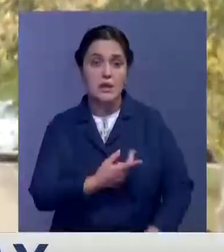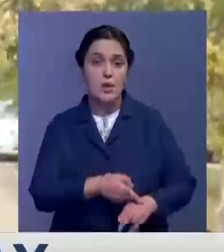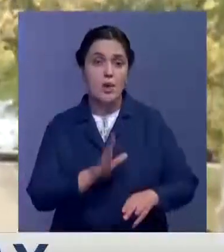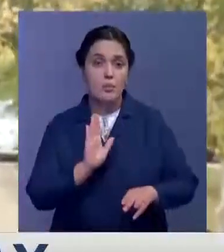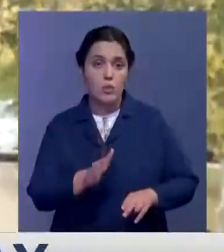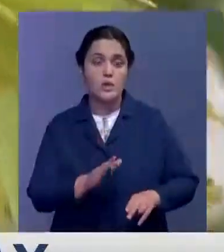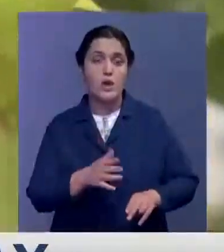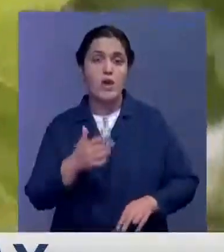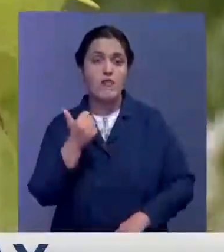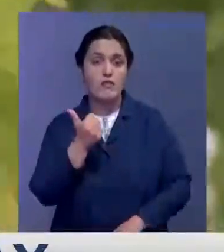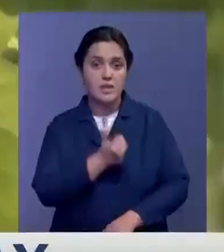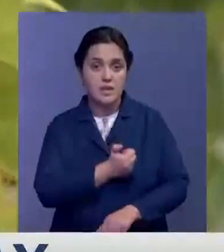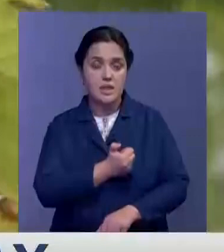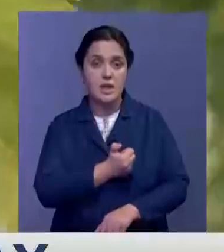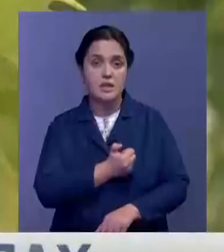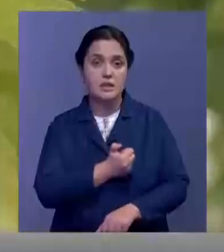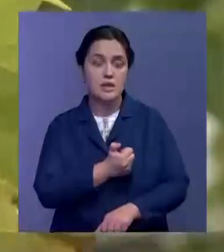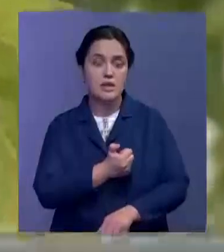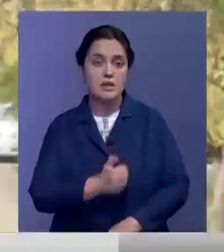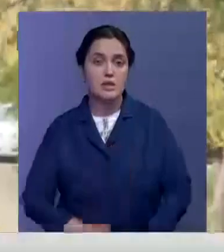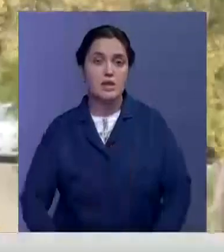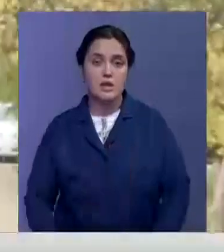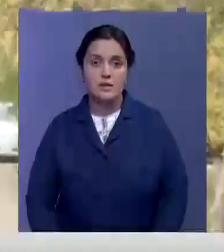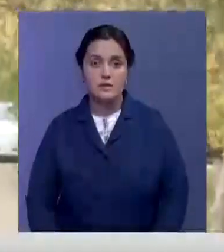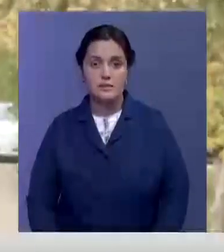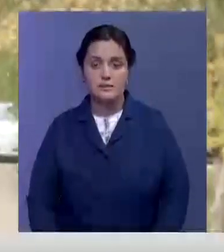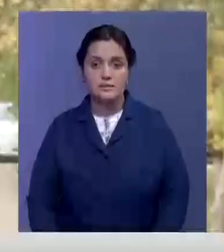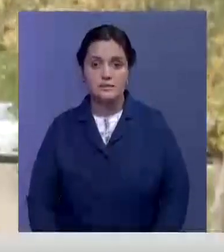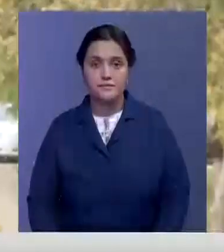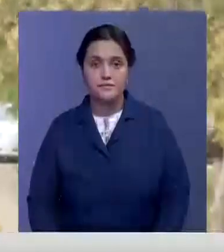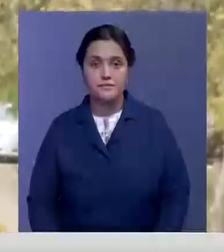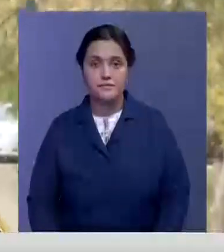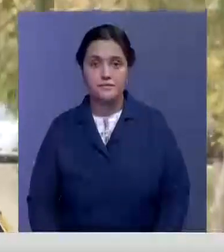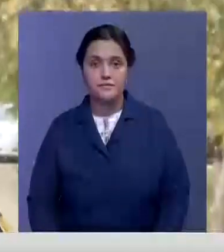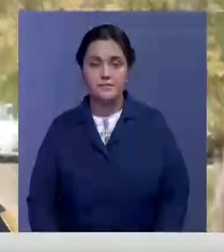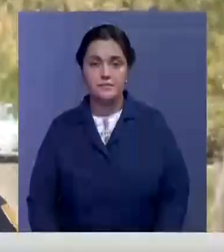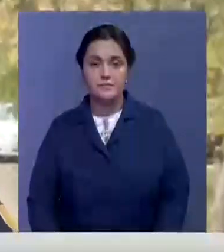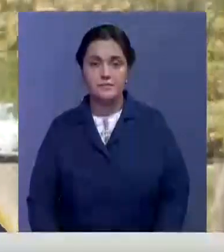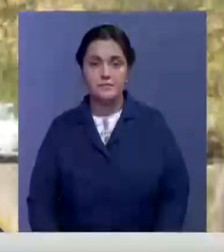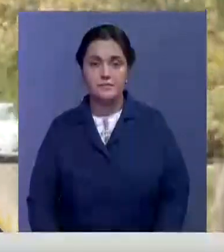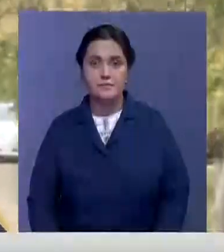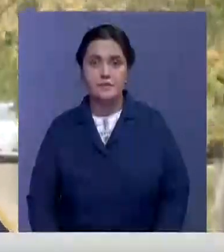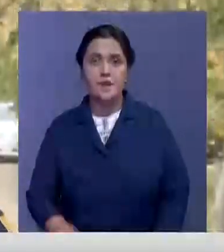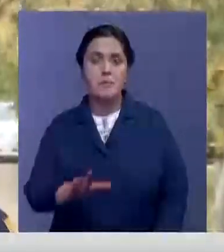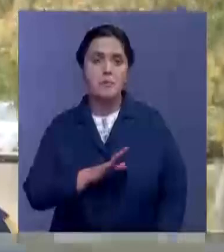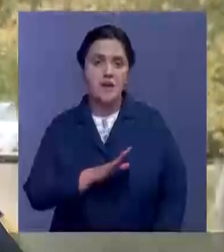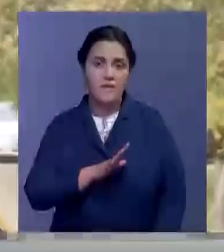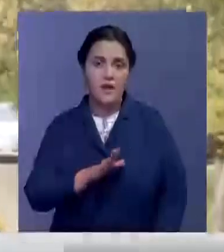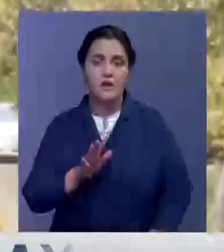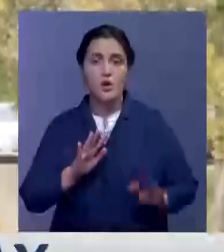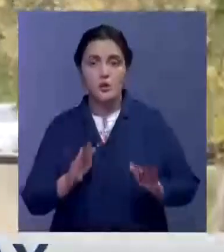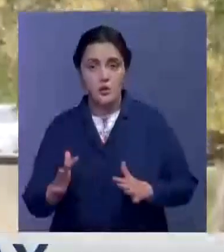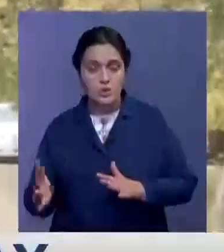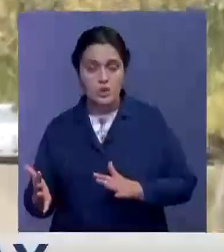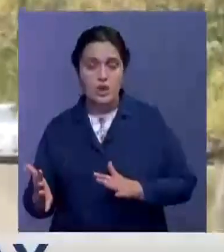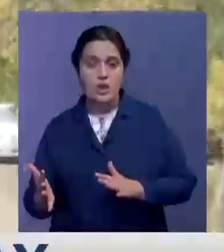вакцинация, полномасштабная вакцинация. Как такового полномасштабного прироста нету, но бывают вот единичные случаи. Но,